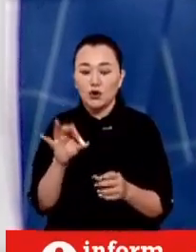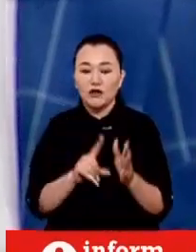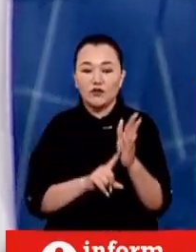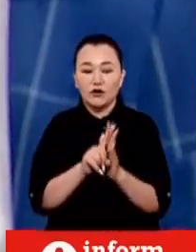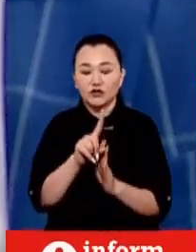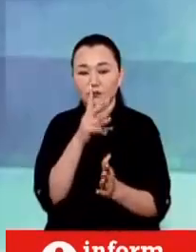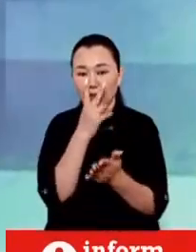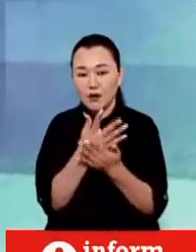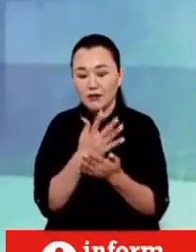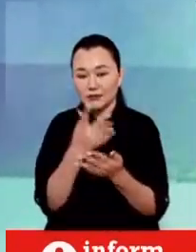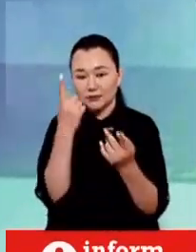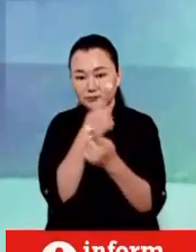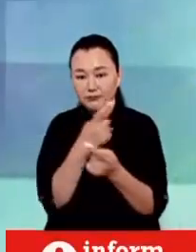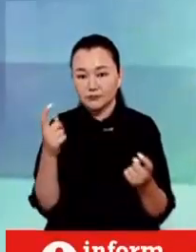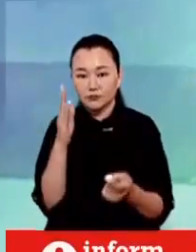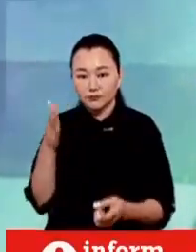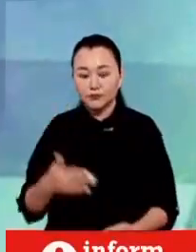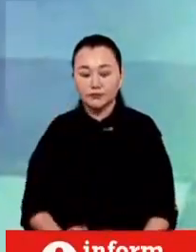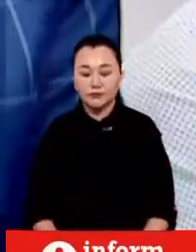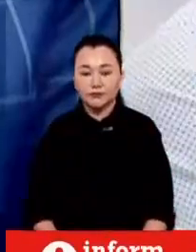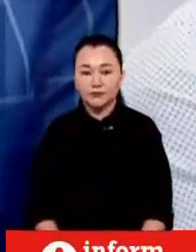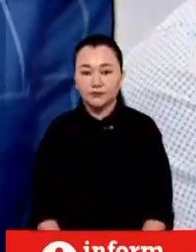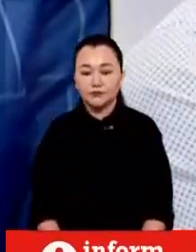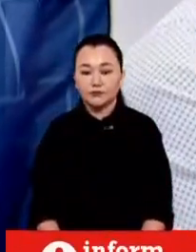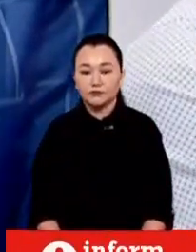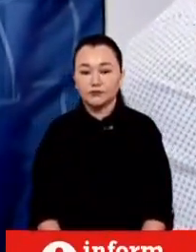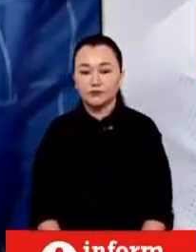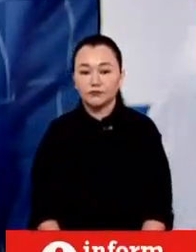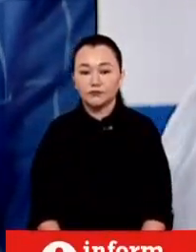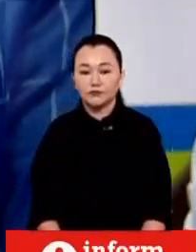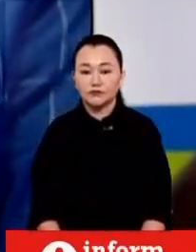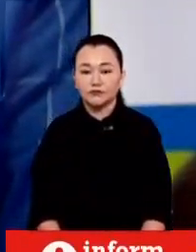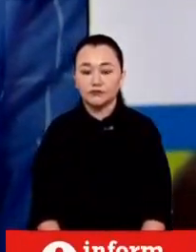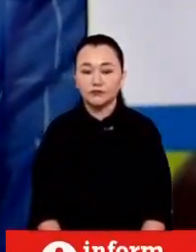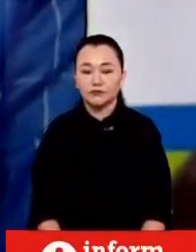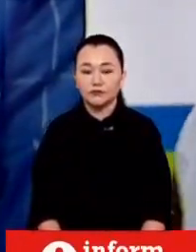көрерменге тікелей эфирден жол тартпақ. Бауыржан Жақсымбет, Думан Сүлеймен, Информбюро.